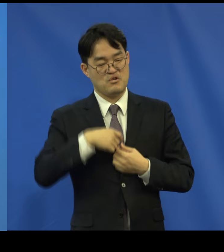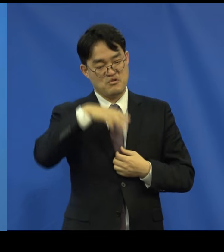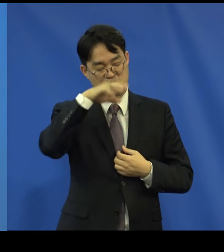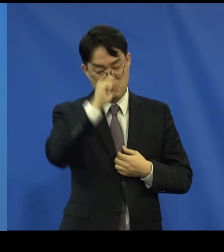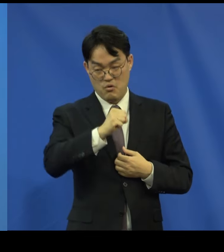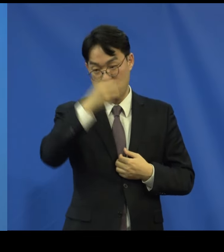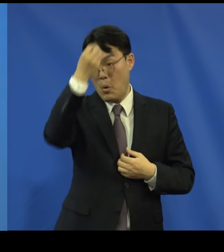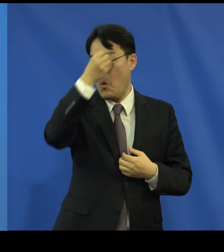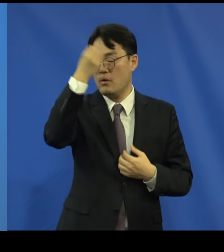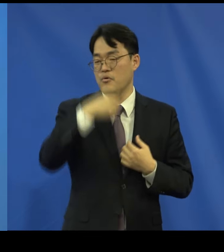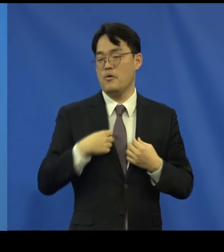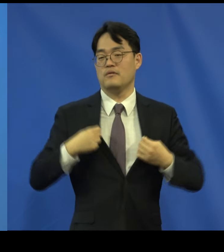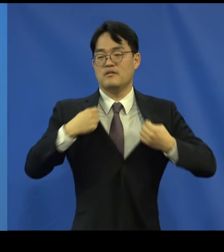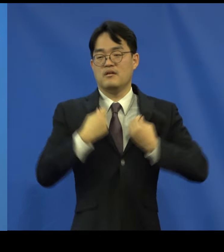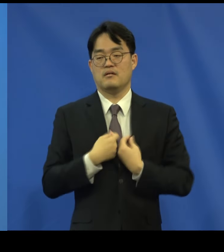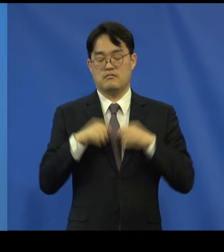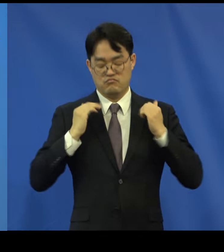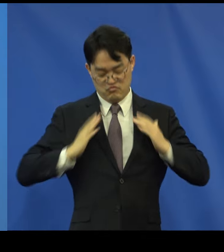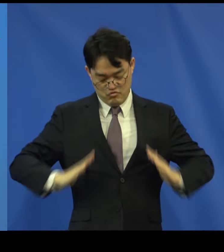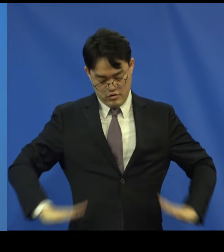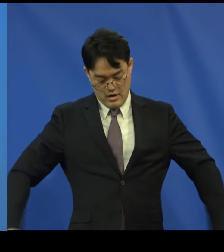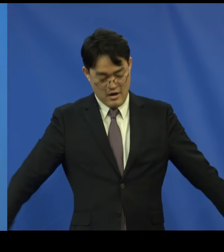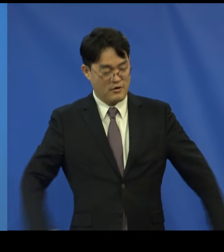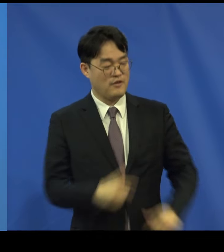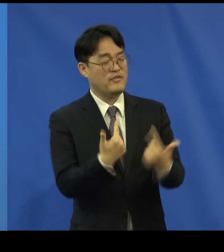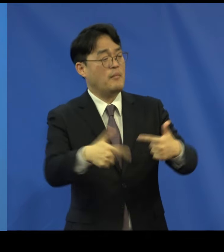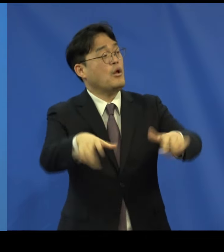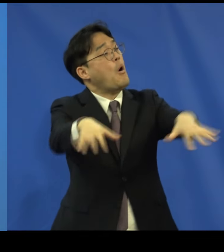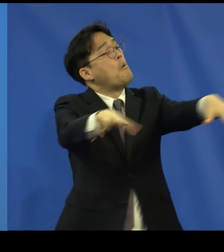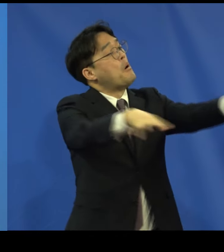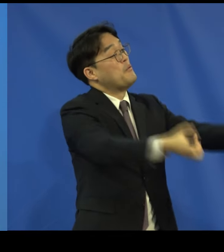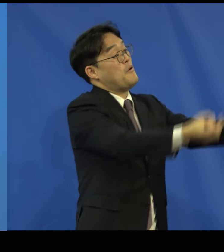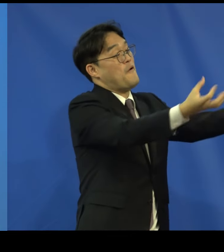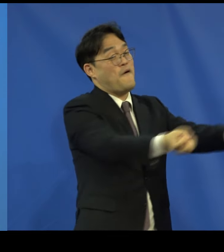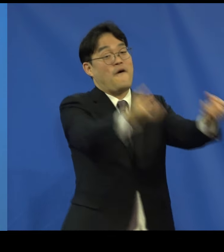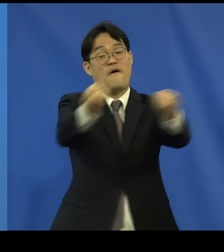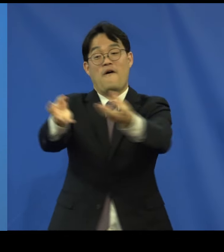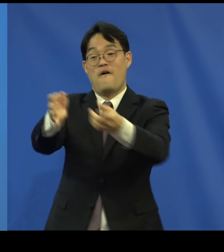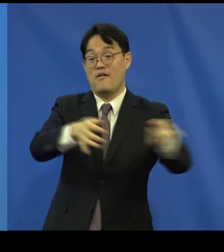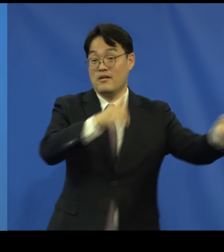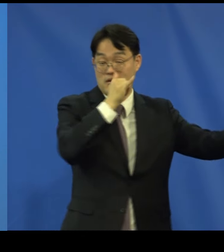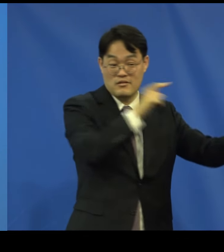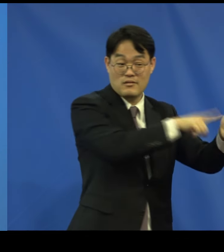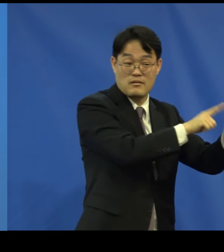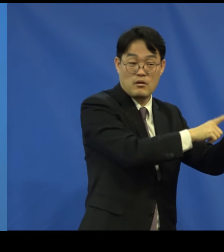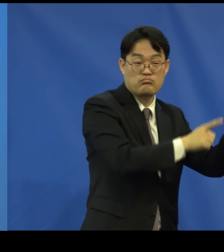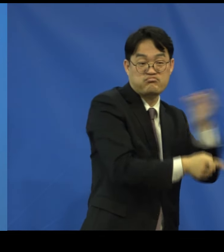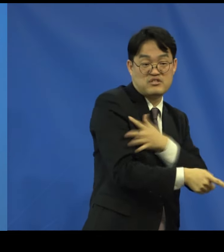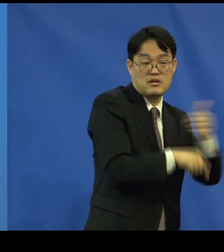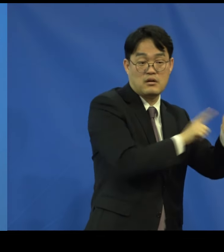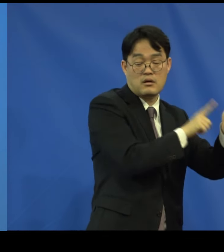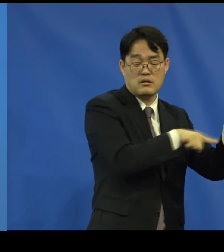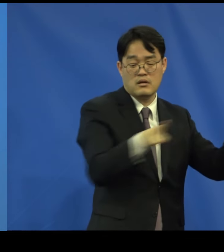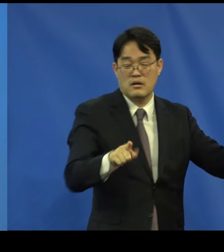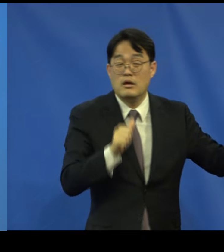말입니다. 날마다 잔치를 베풀었어요. 나사로는 집이 없었습니다. 그야말로